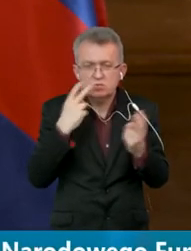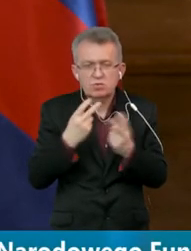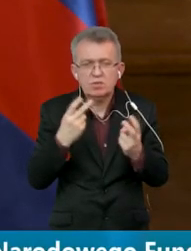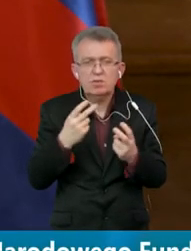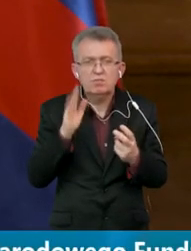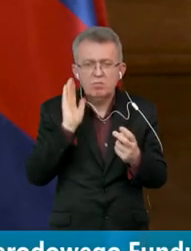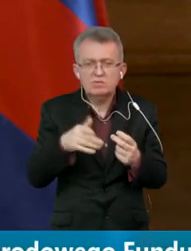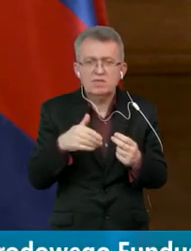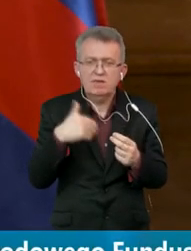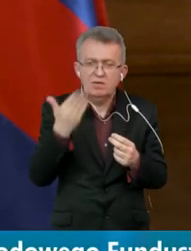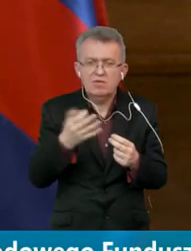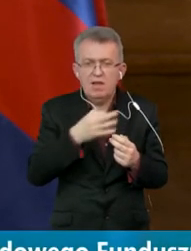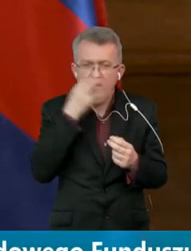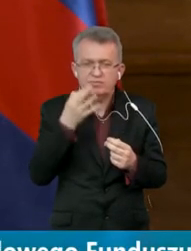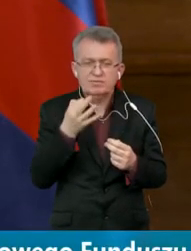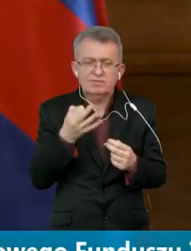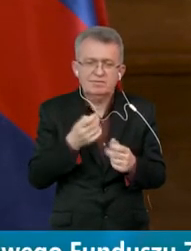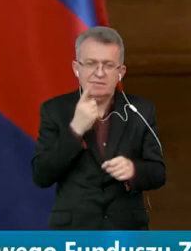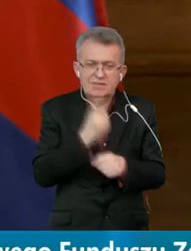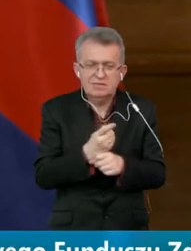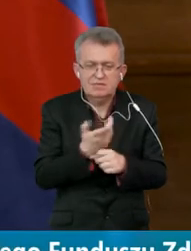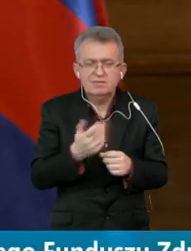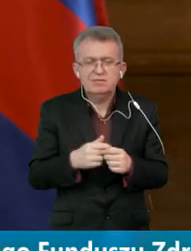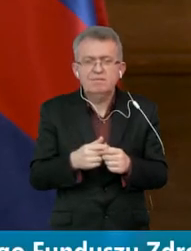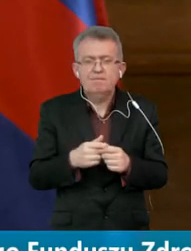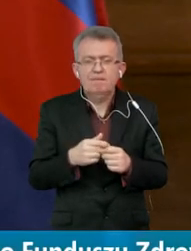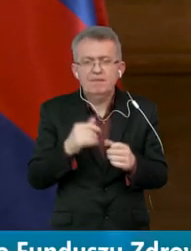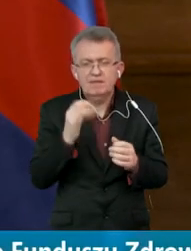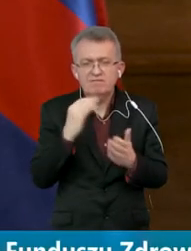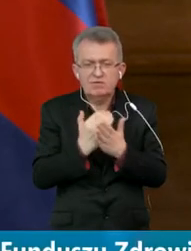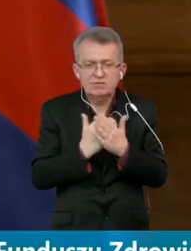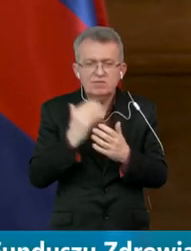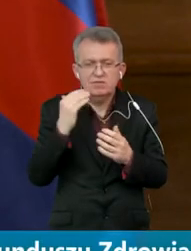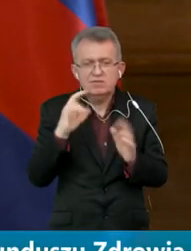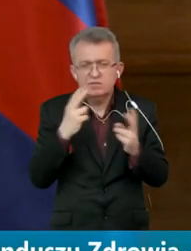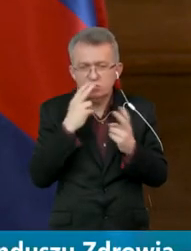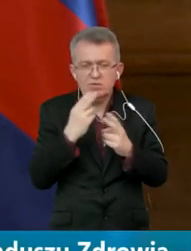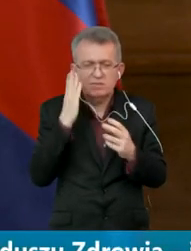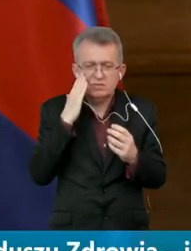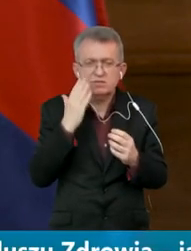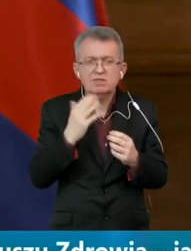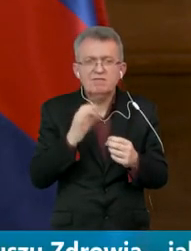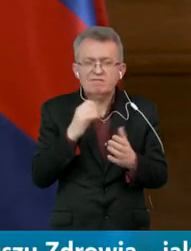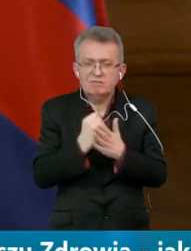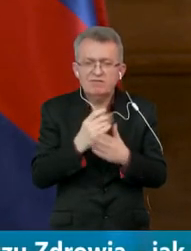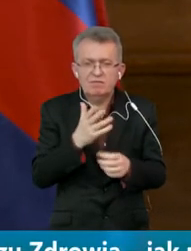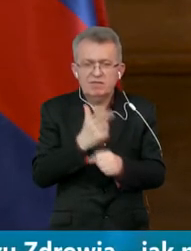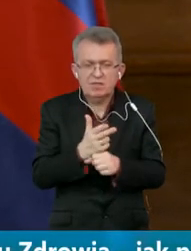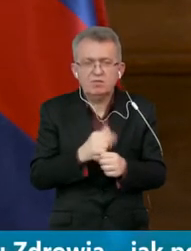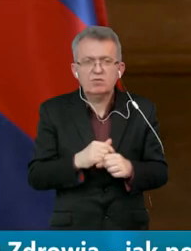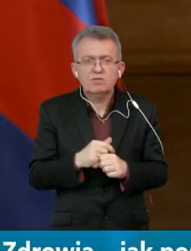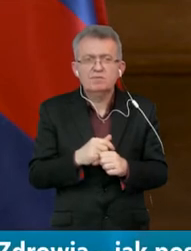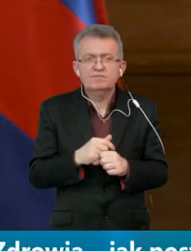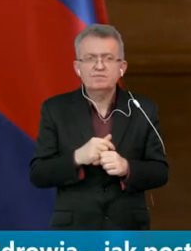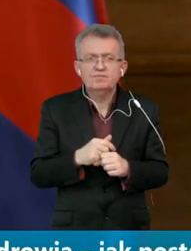będą wydawali bardziej trafne i efektywniejsze decyzje związane z życiem codziennym mieszkańców w zakresie parkingu. No, panie Lidio.